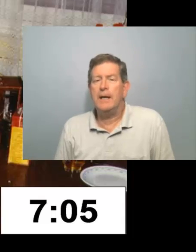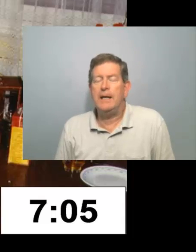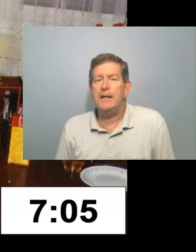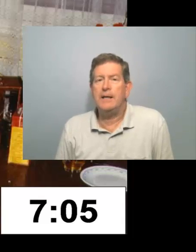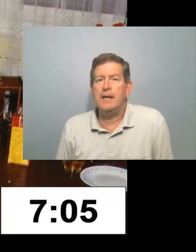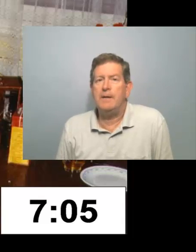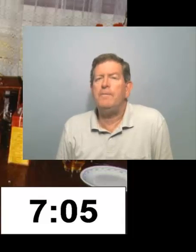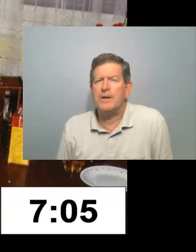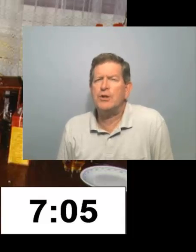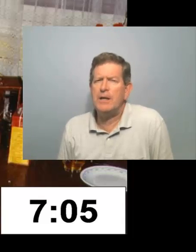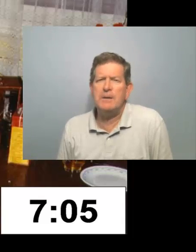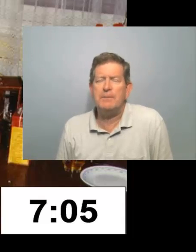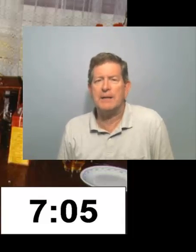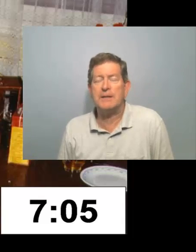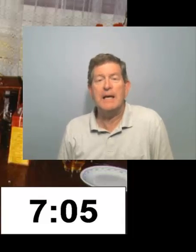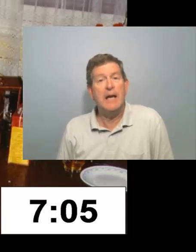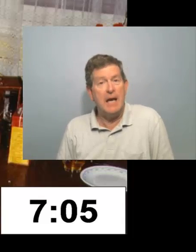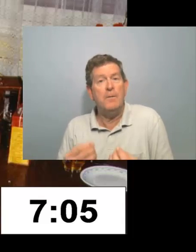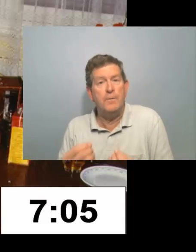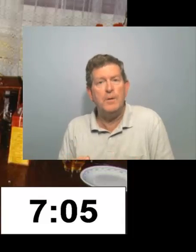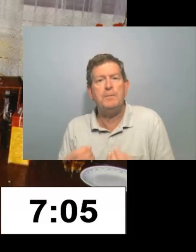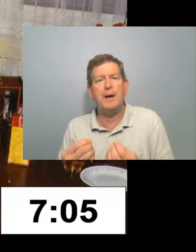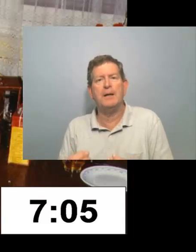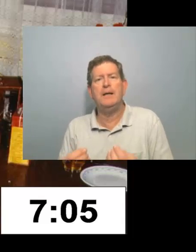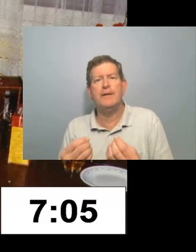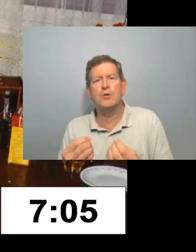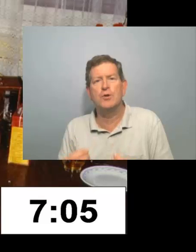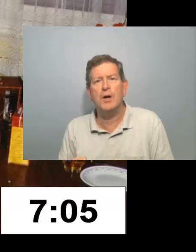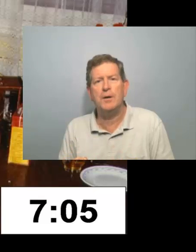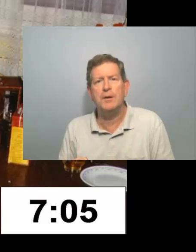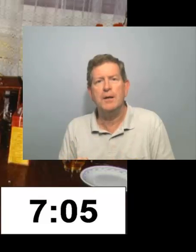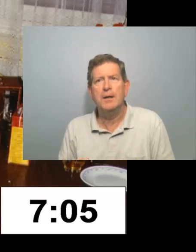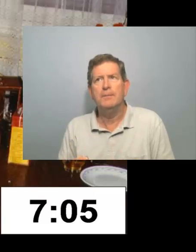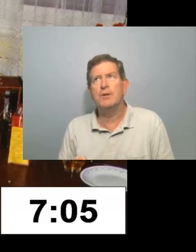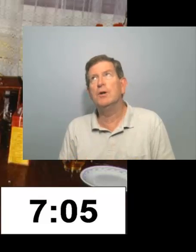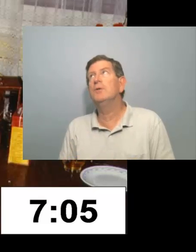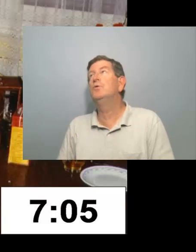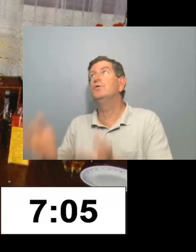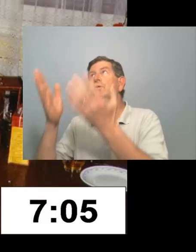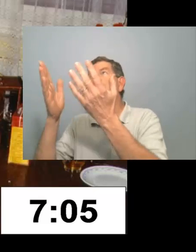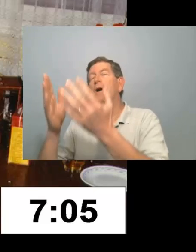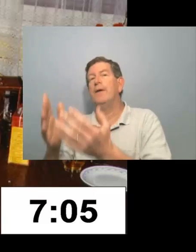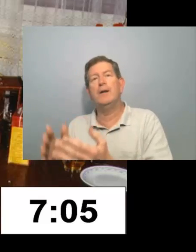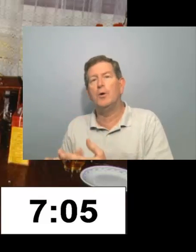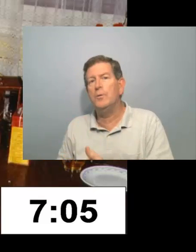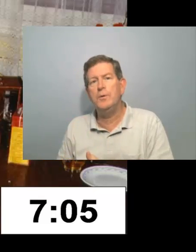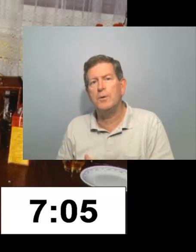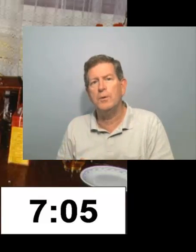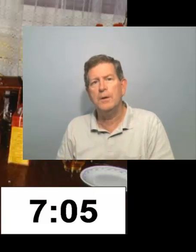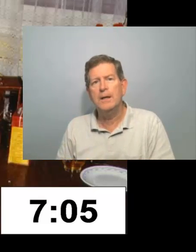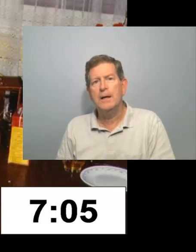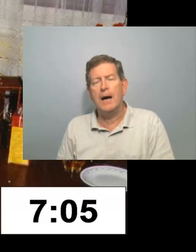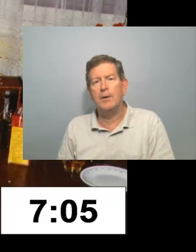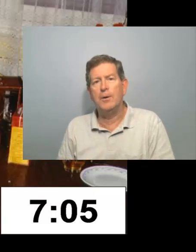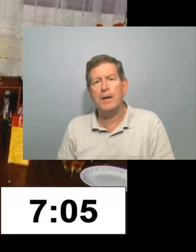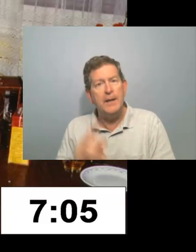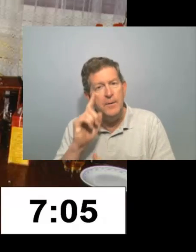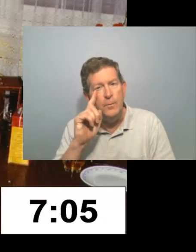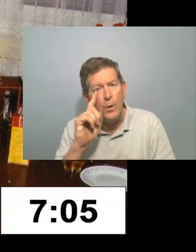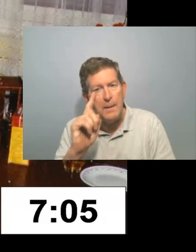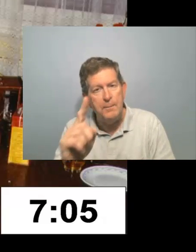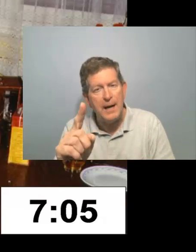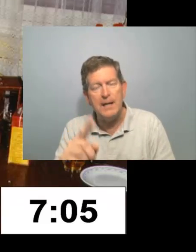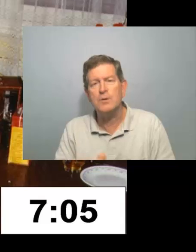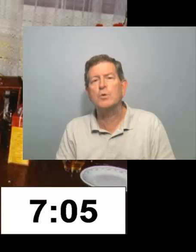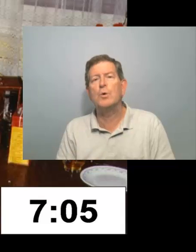Bon, elle est fâchée parce qu'elle veut parler avec John, mais John toujours travaille dans le bureau. Alors elle